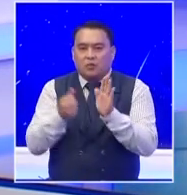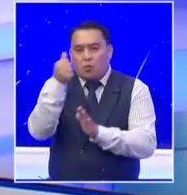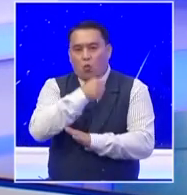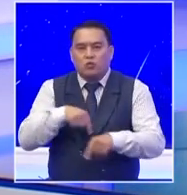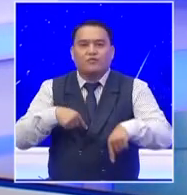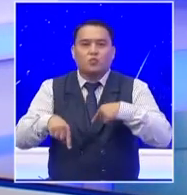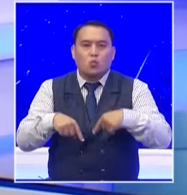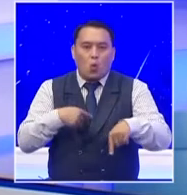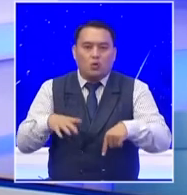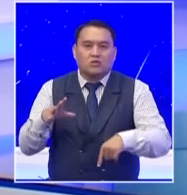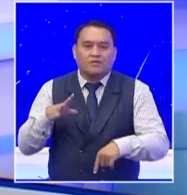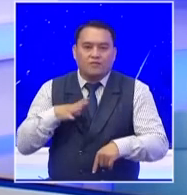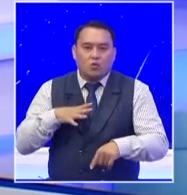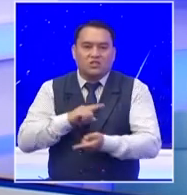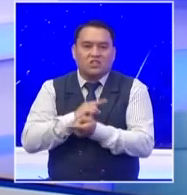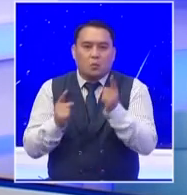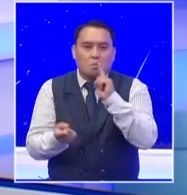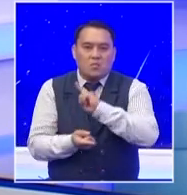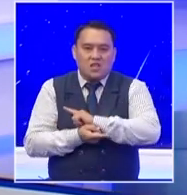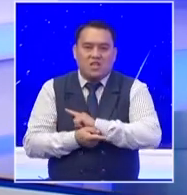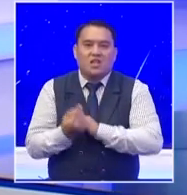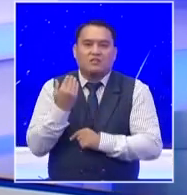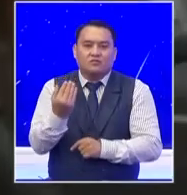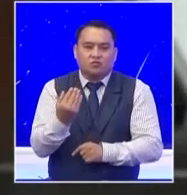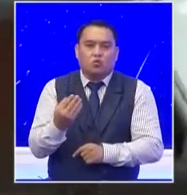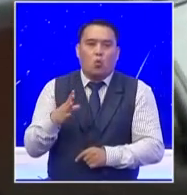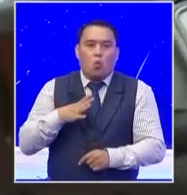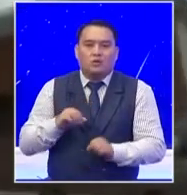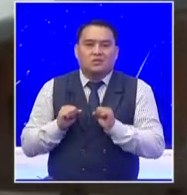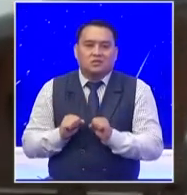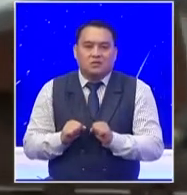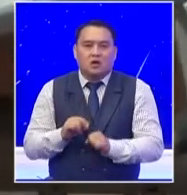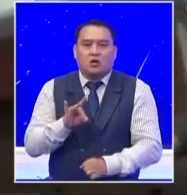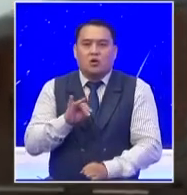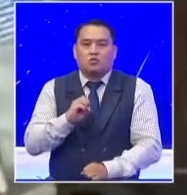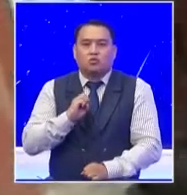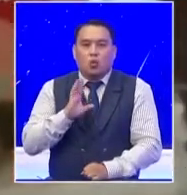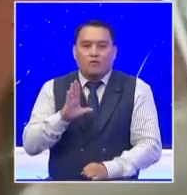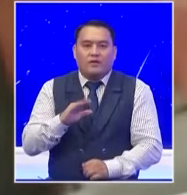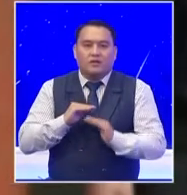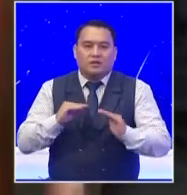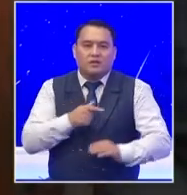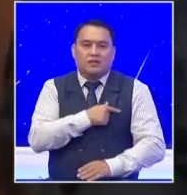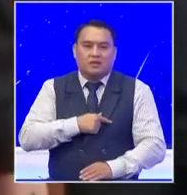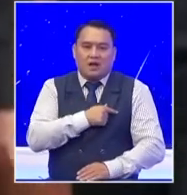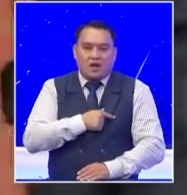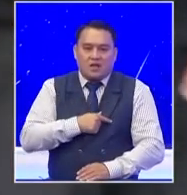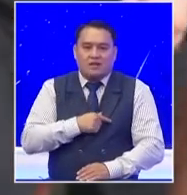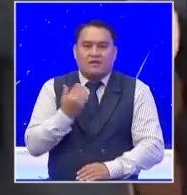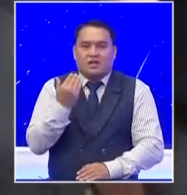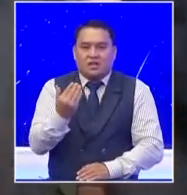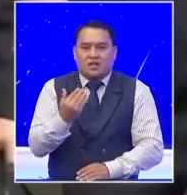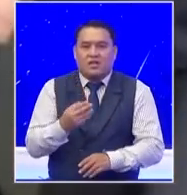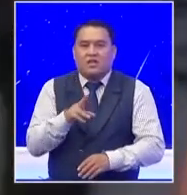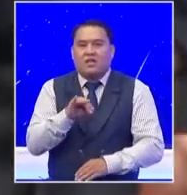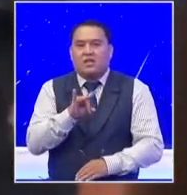года. Мосгорсуд изменили приговор. В соответствии с ним с полузащитника Ростова детского тренера Александра Простовицкого,